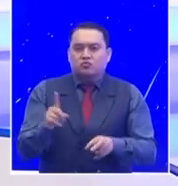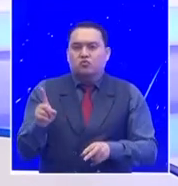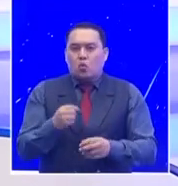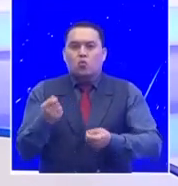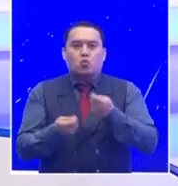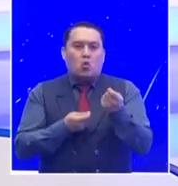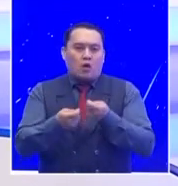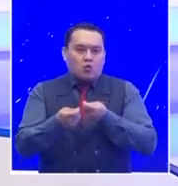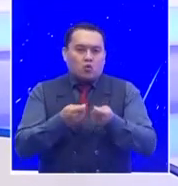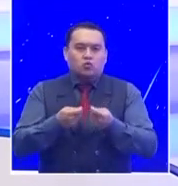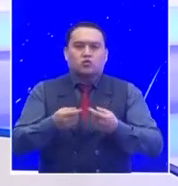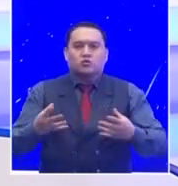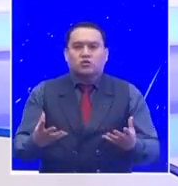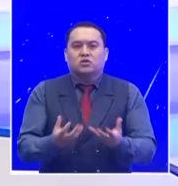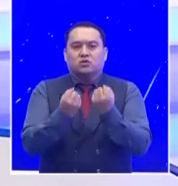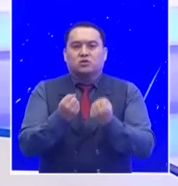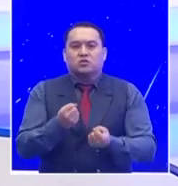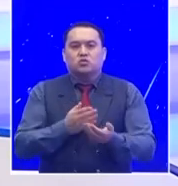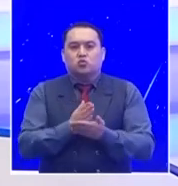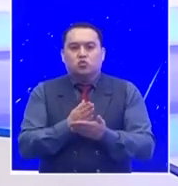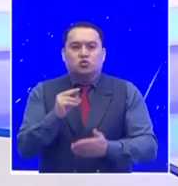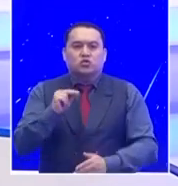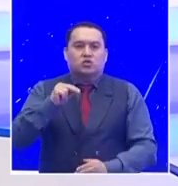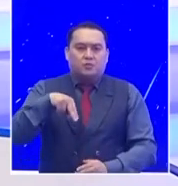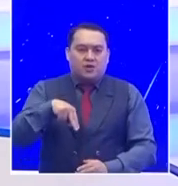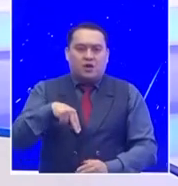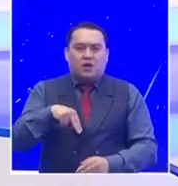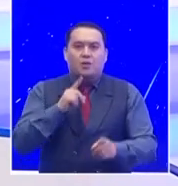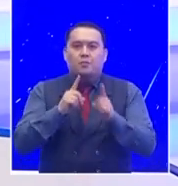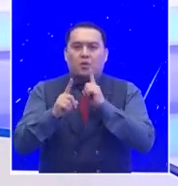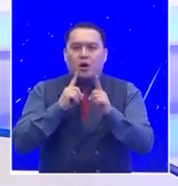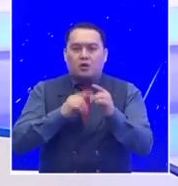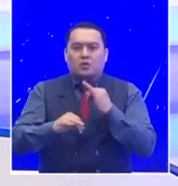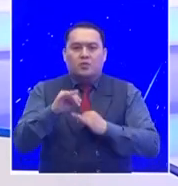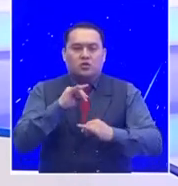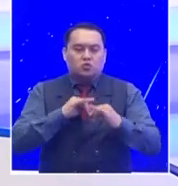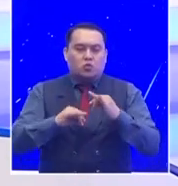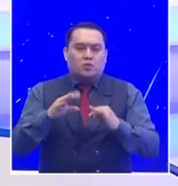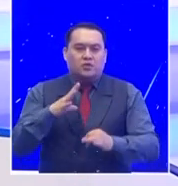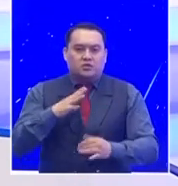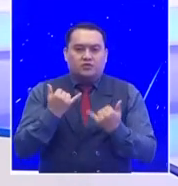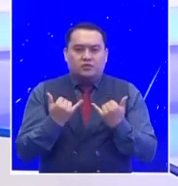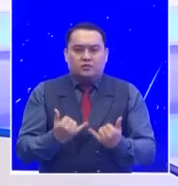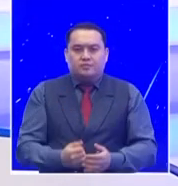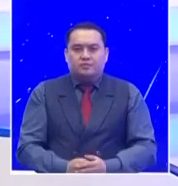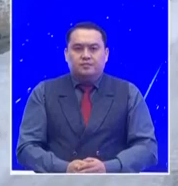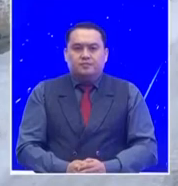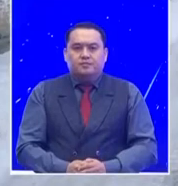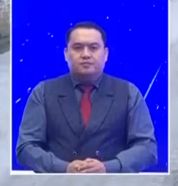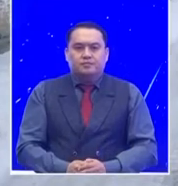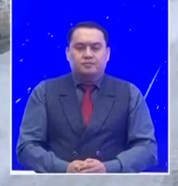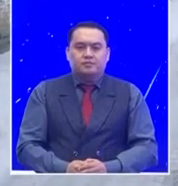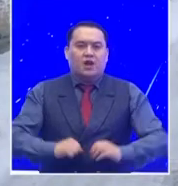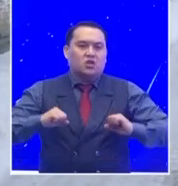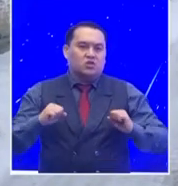этим руководство департамента по чрезвычайным ситуациям области провело брифинг на диалоговой площадке РЕДСУ Медиа.